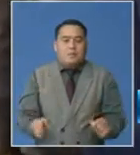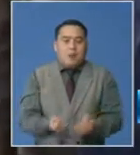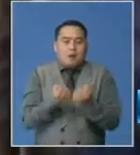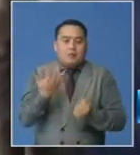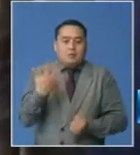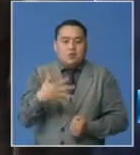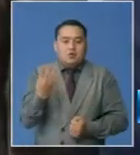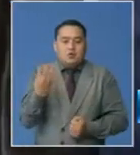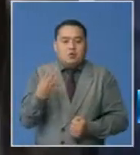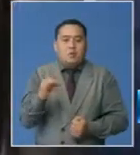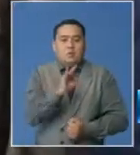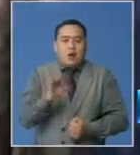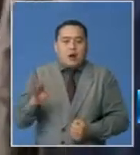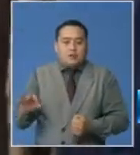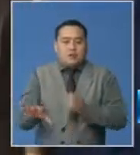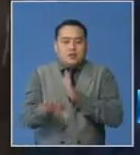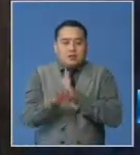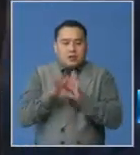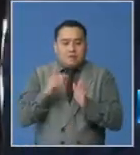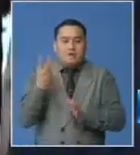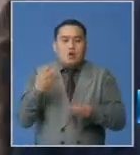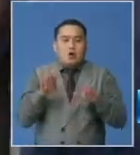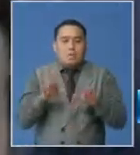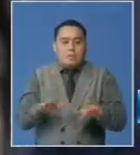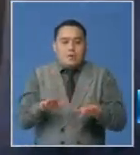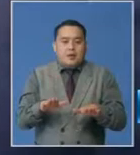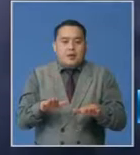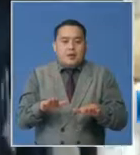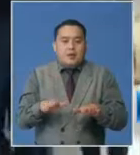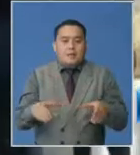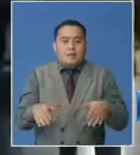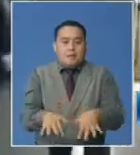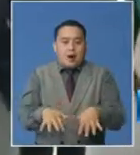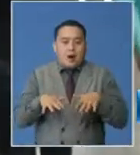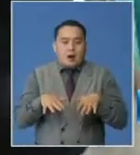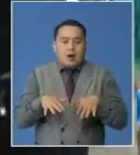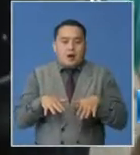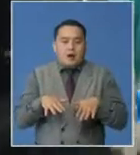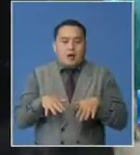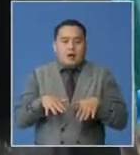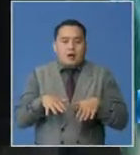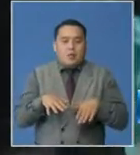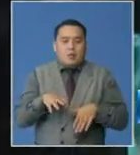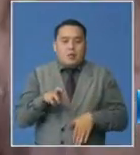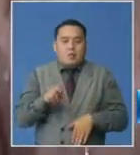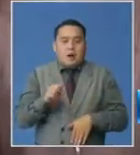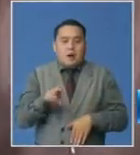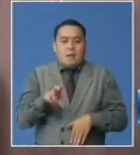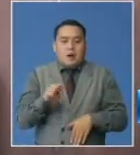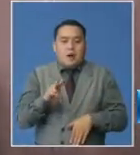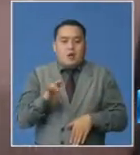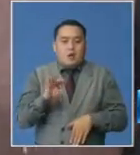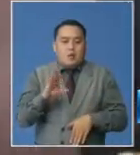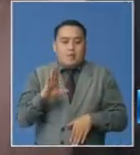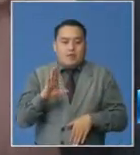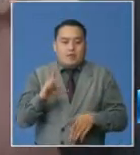около 54% избирателей. Второе место занимает лидер парламентской фракции «Республика» Атажырт Умурбек Бабанов, за которого,